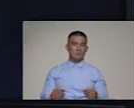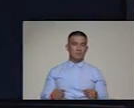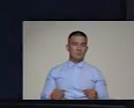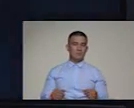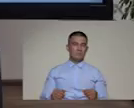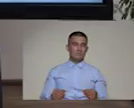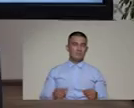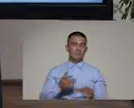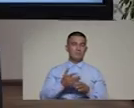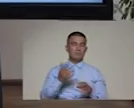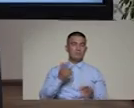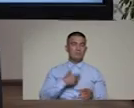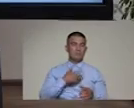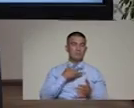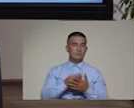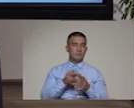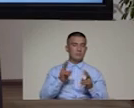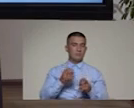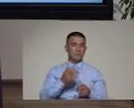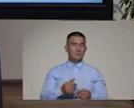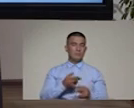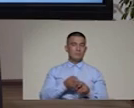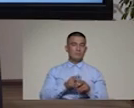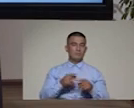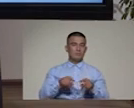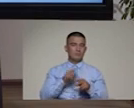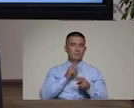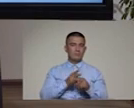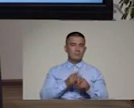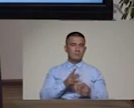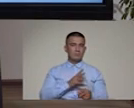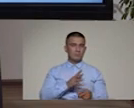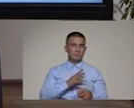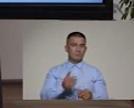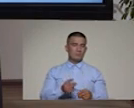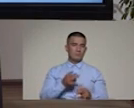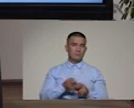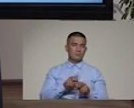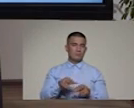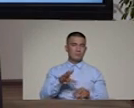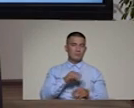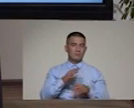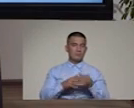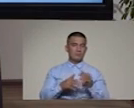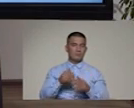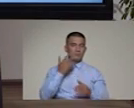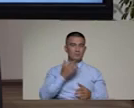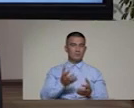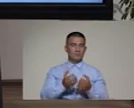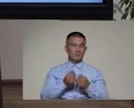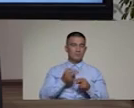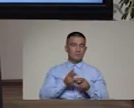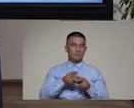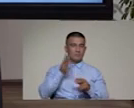yuqorida mavzumizga qaytamiz. Shunday metallar mavjud ekanki, ularni qo'limizga olganimizda